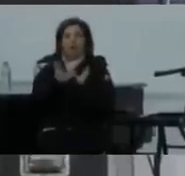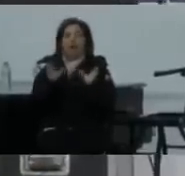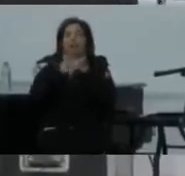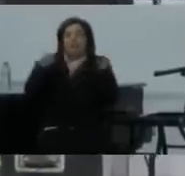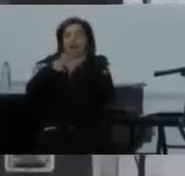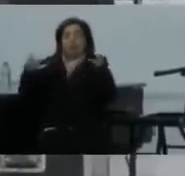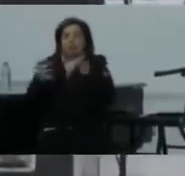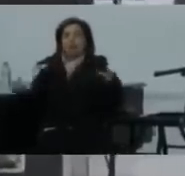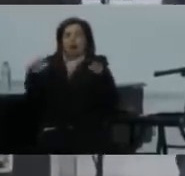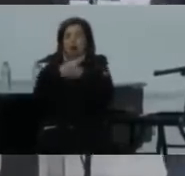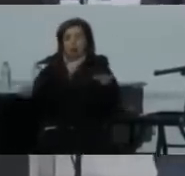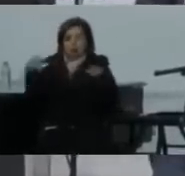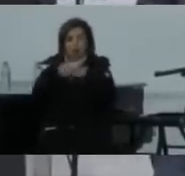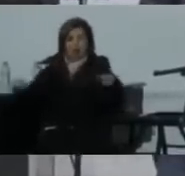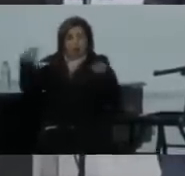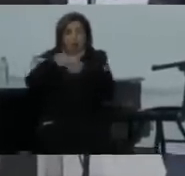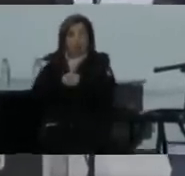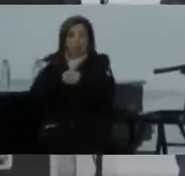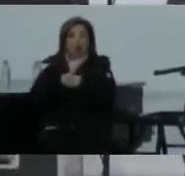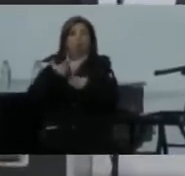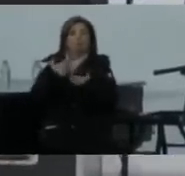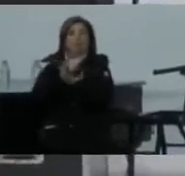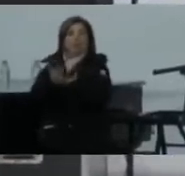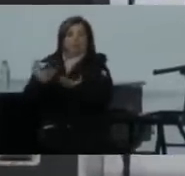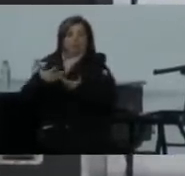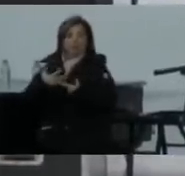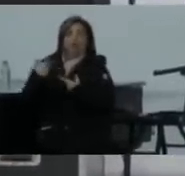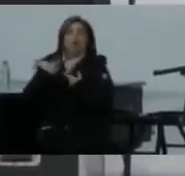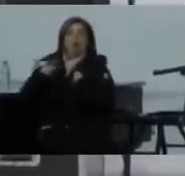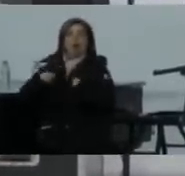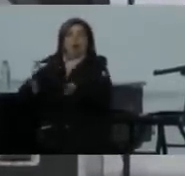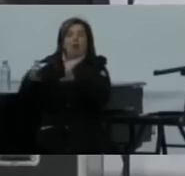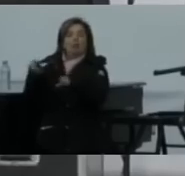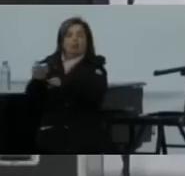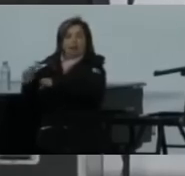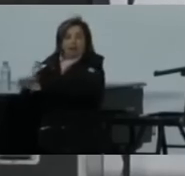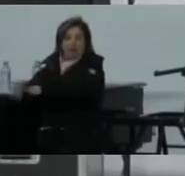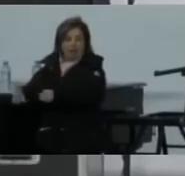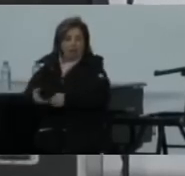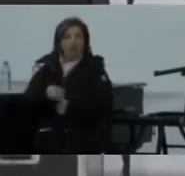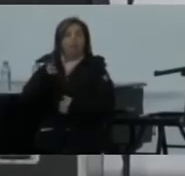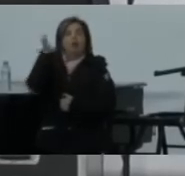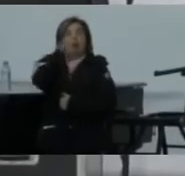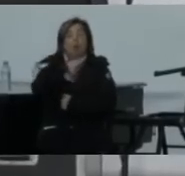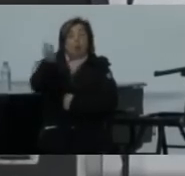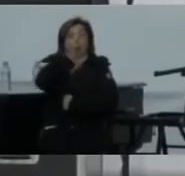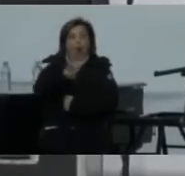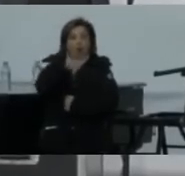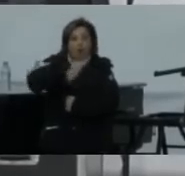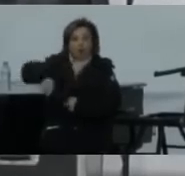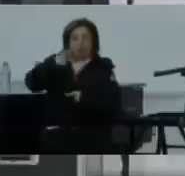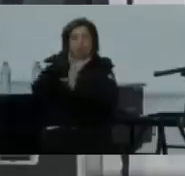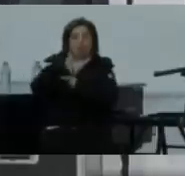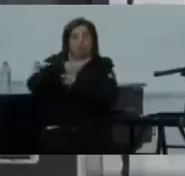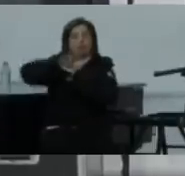lasciano cadaveri. Noi non dobbiamo più permettere queste cose. Il welfare ce lo dobbiamo conservare. L'acqua, adesso